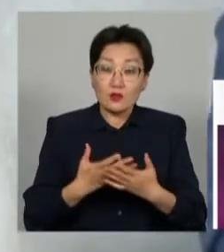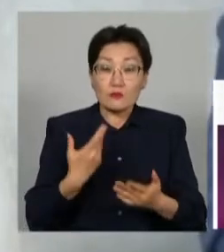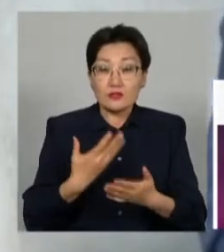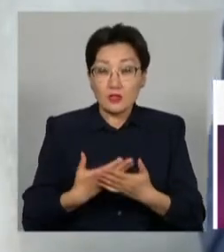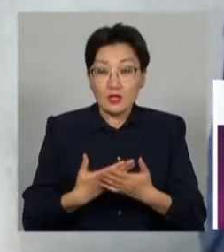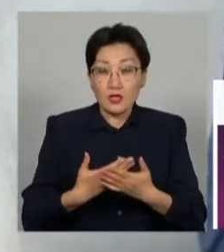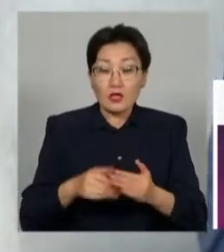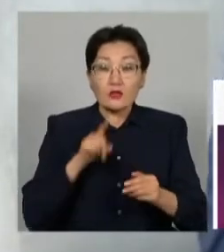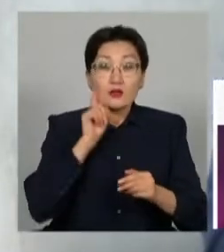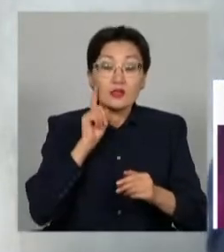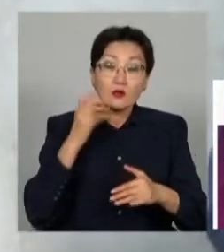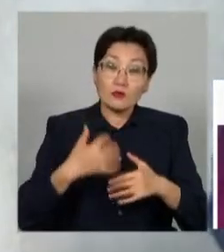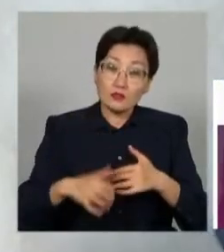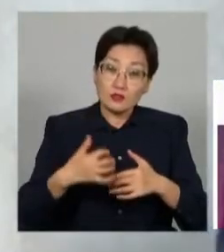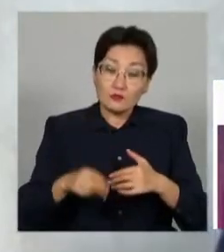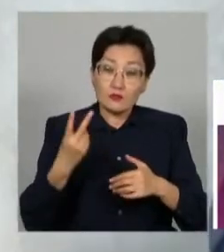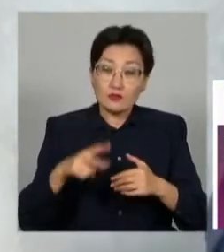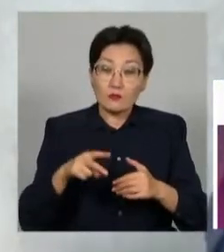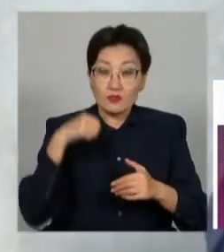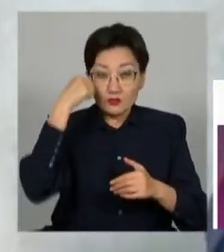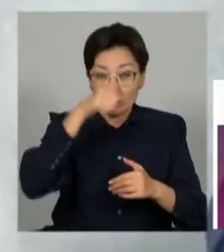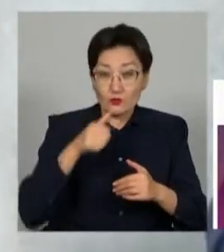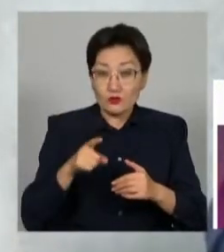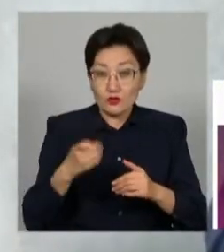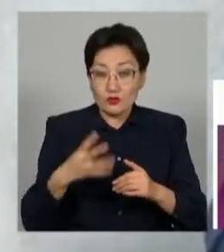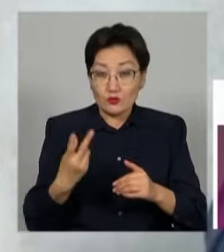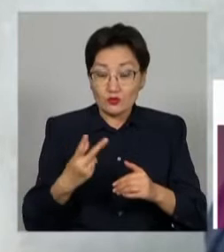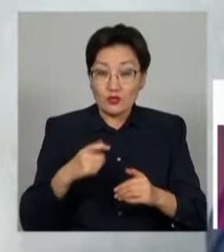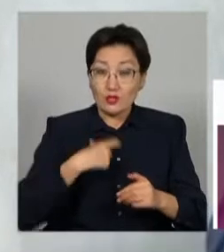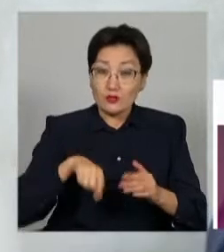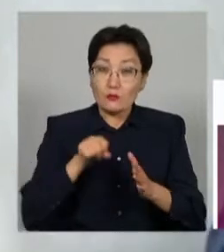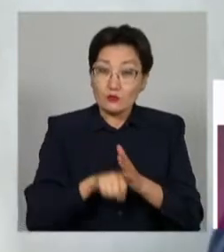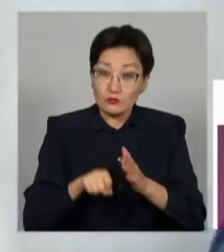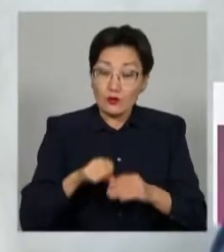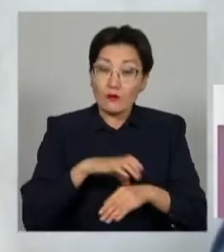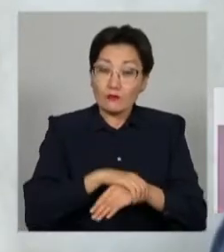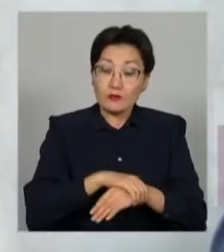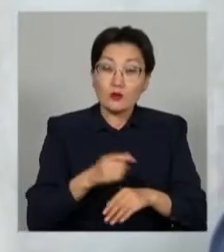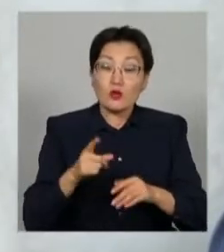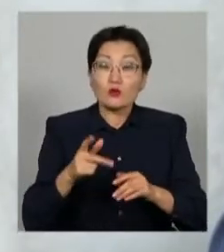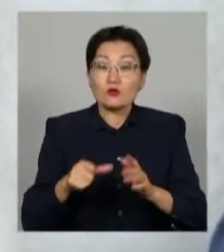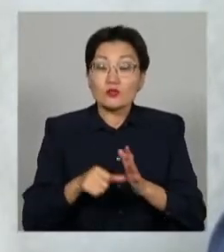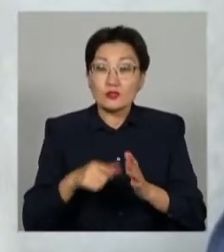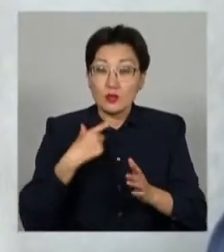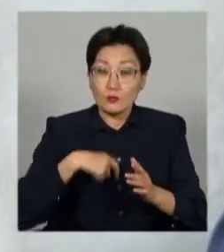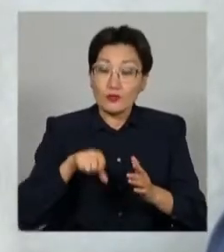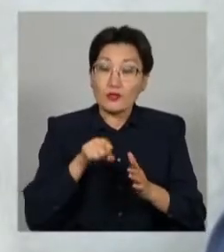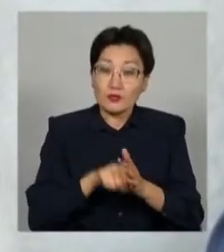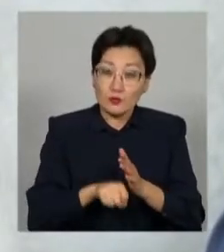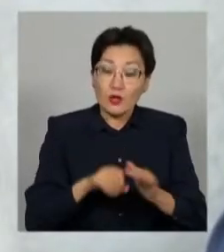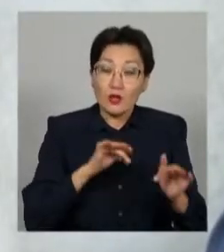Мысалы, жасөспірімдер арасында 20-шы жылы 143 суицид оқиғасы, 306 суицид жасау әрекеті орын алған